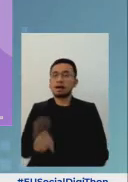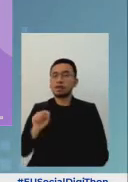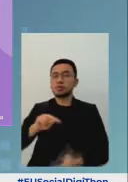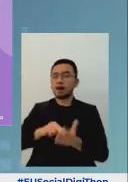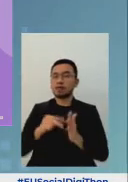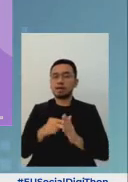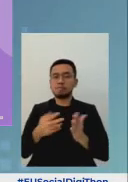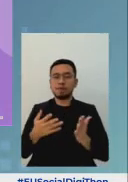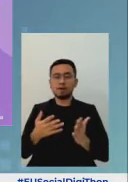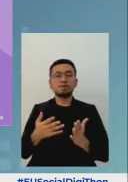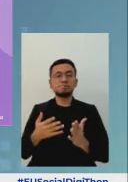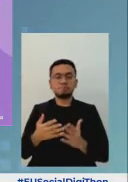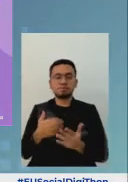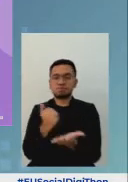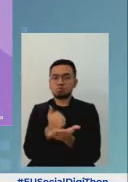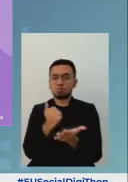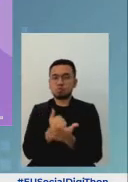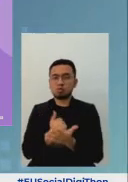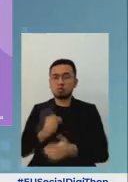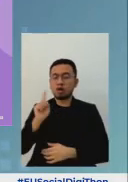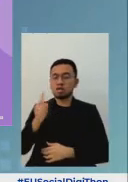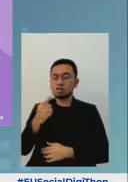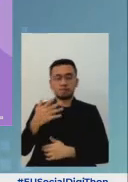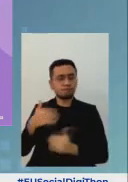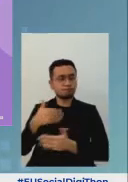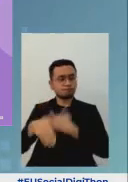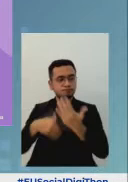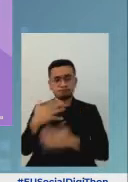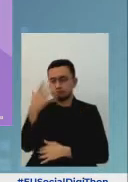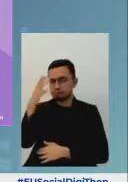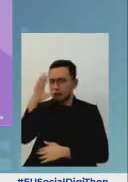yang betul-betul harus kita pahami lebih lanjut teman-teman ya.